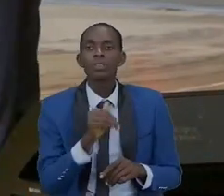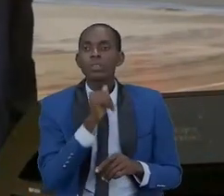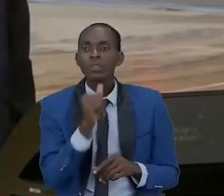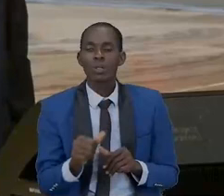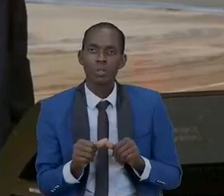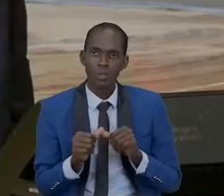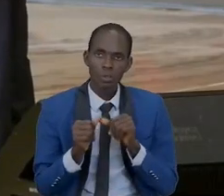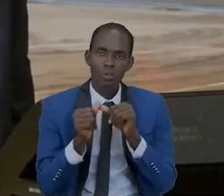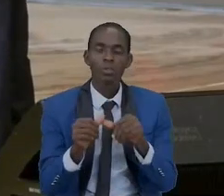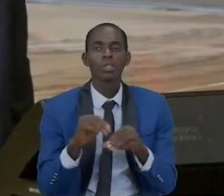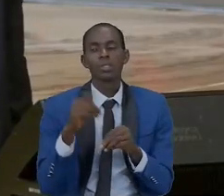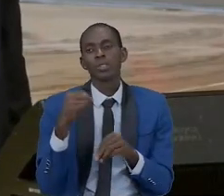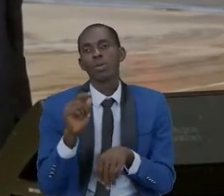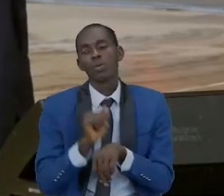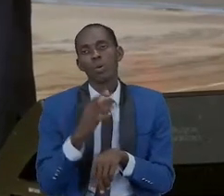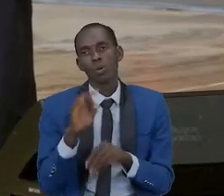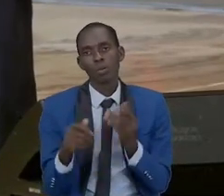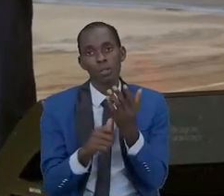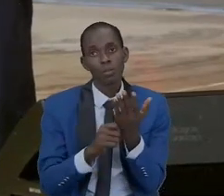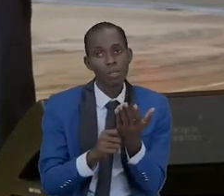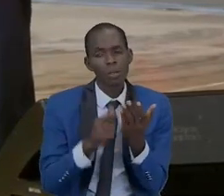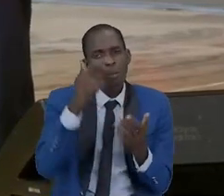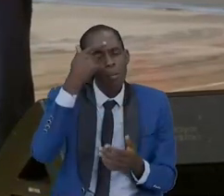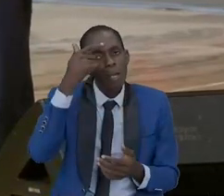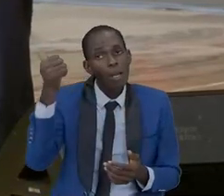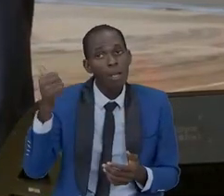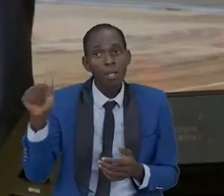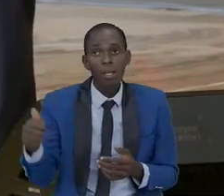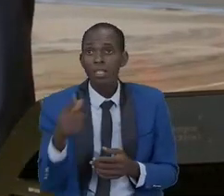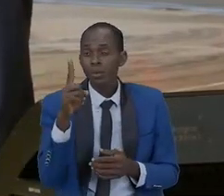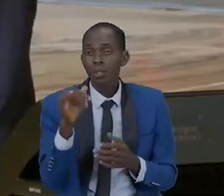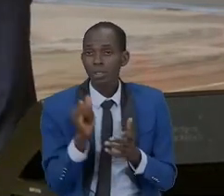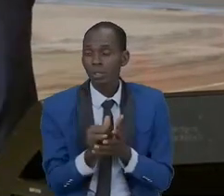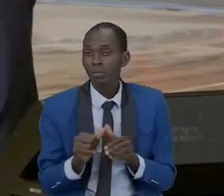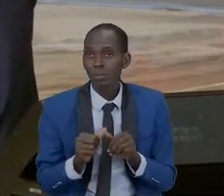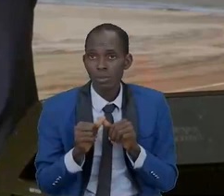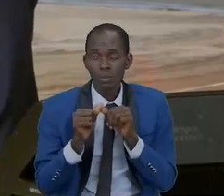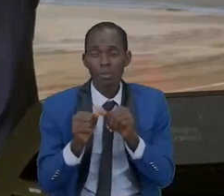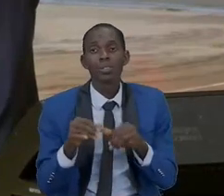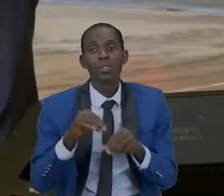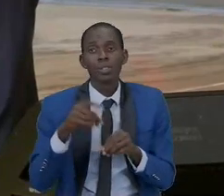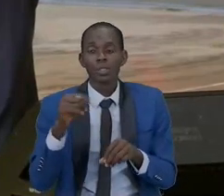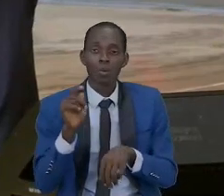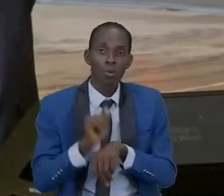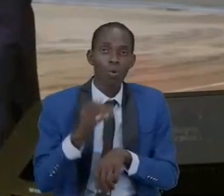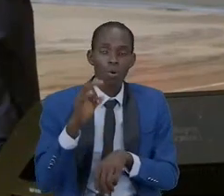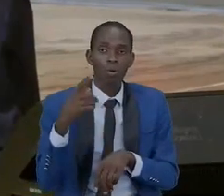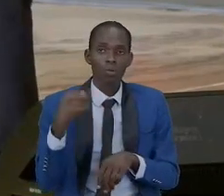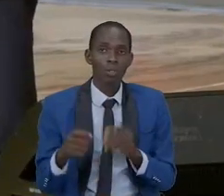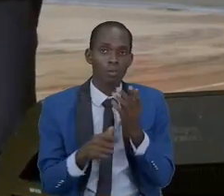indulgent dans les œuvres de la chair parce que quiconque tolère les oeuvres de la